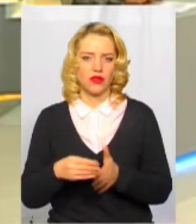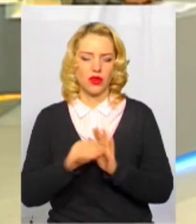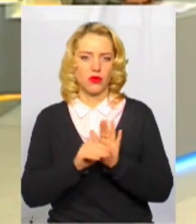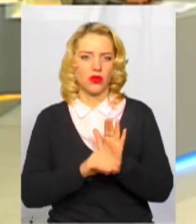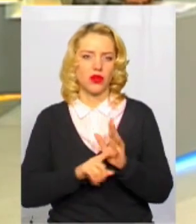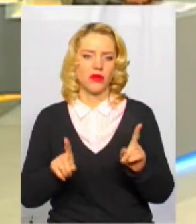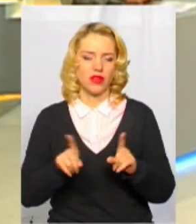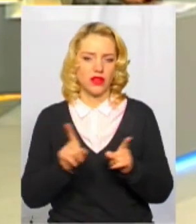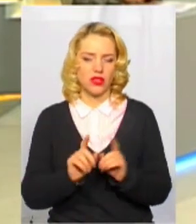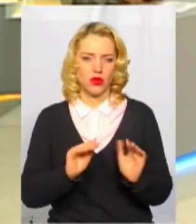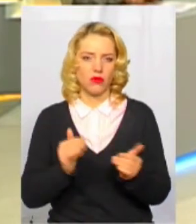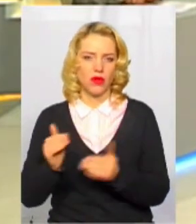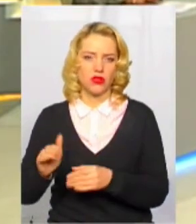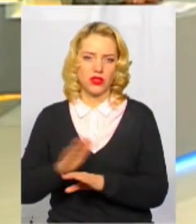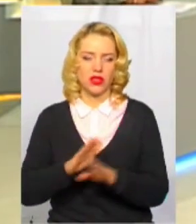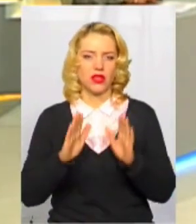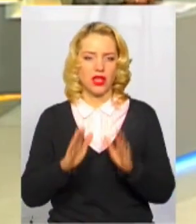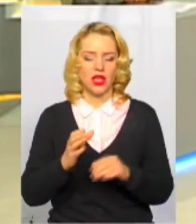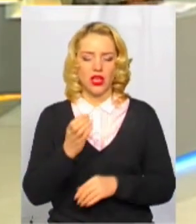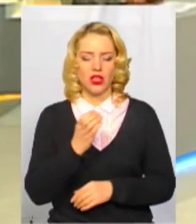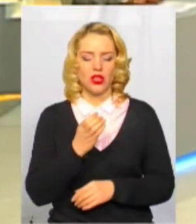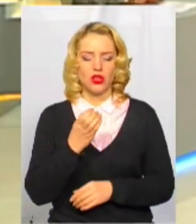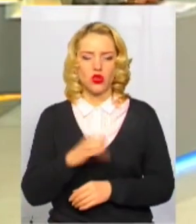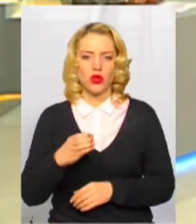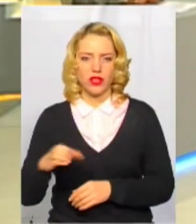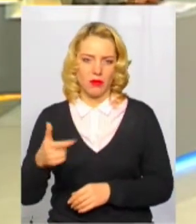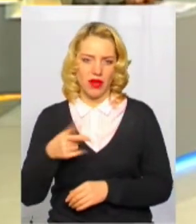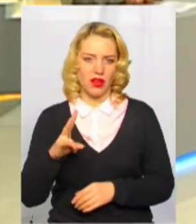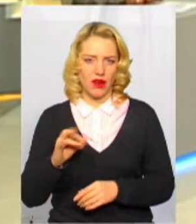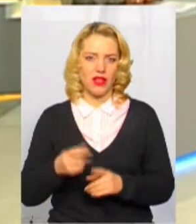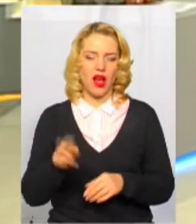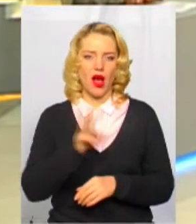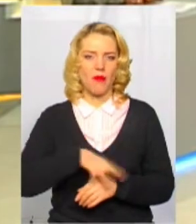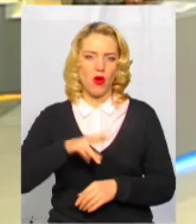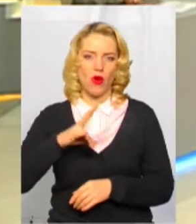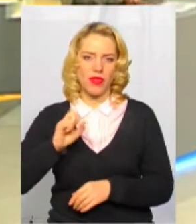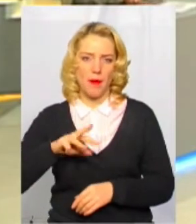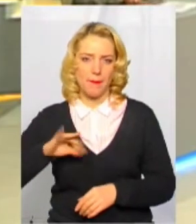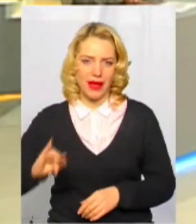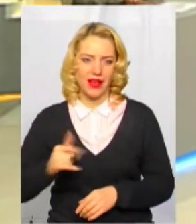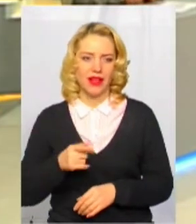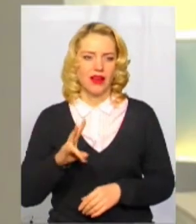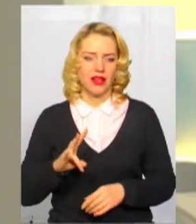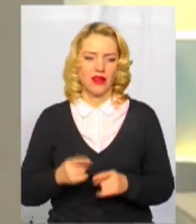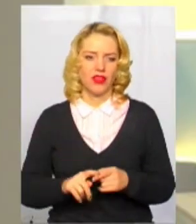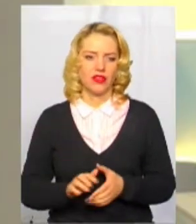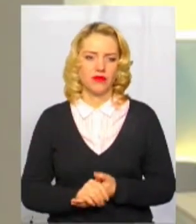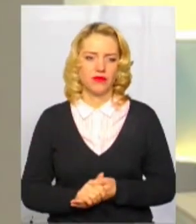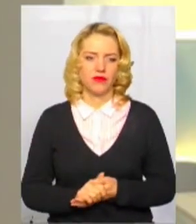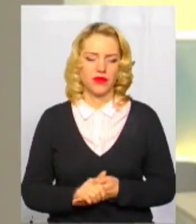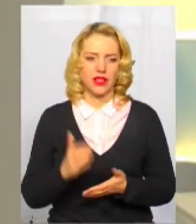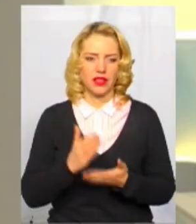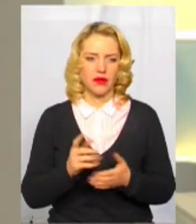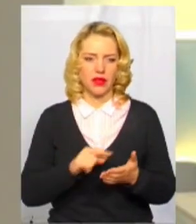які теж обмежуються не в сотнями гривень, а мільйонами гривень. Буквально одне речення доповню,